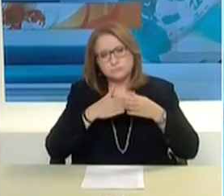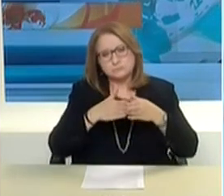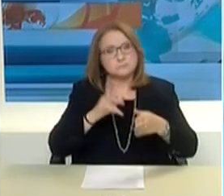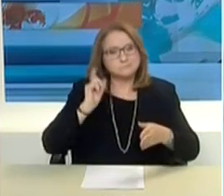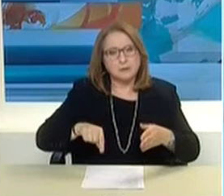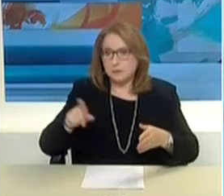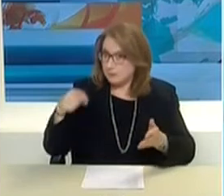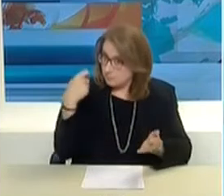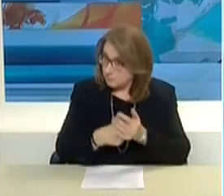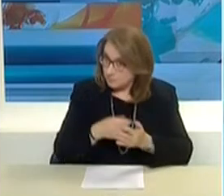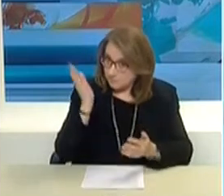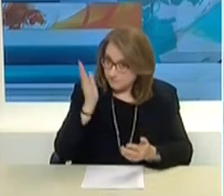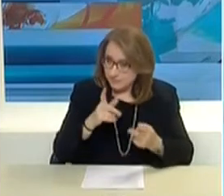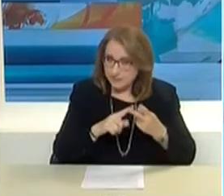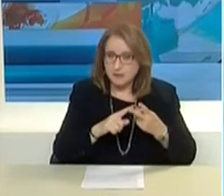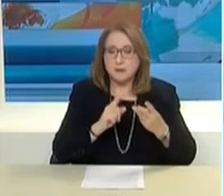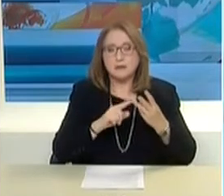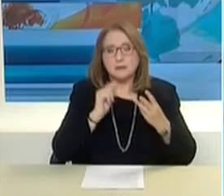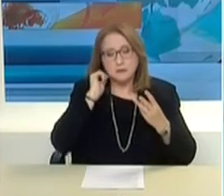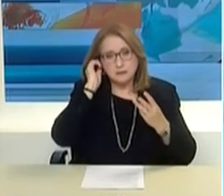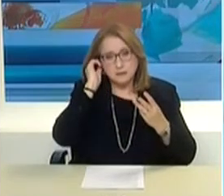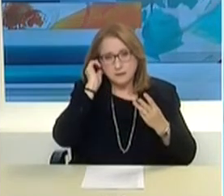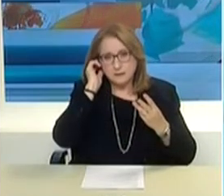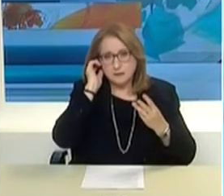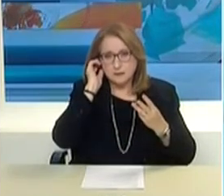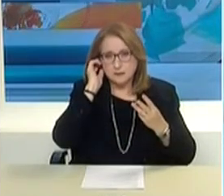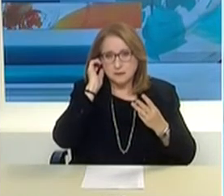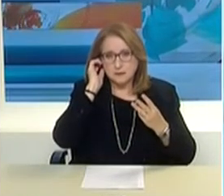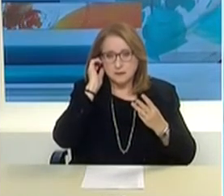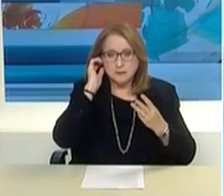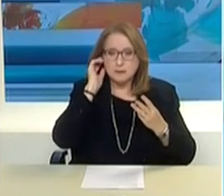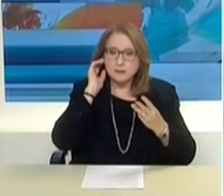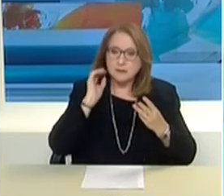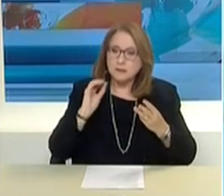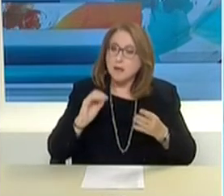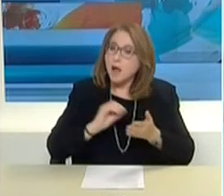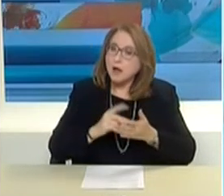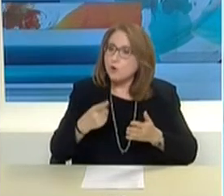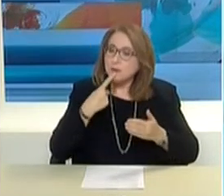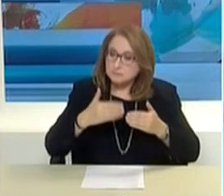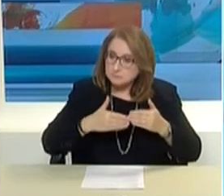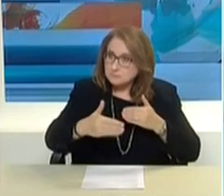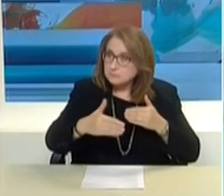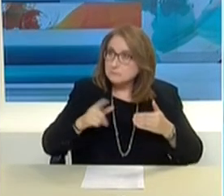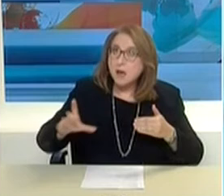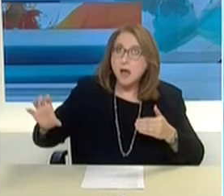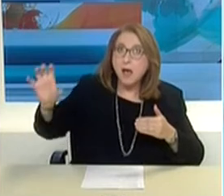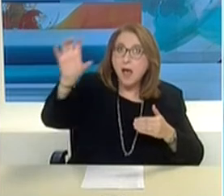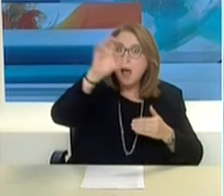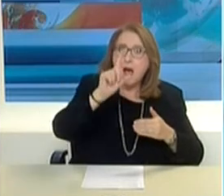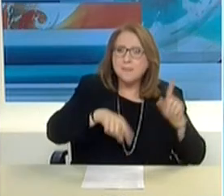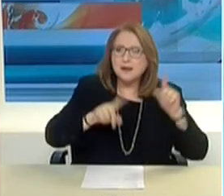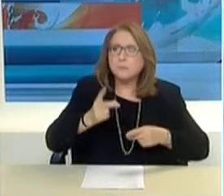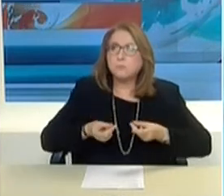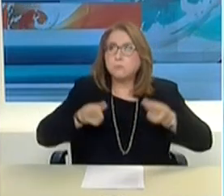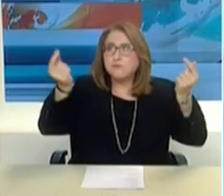Και επίσης, δίνεται κάποιο χρονικό περιθώριο για αυτούς που έχουν ήδη φύγει στην επαρχία για να επιστρέψουν πίσω? Υπάρχει κάποιος τέτοιος περιορισμός ότι